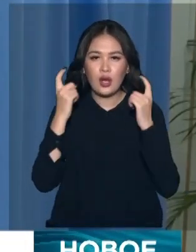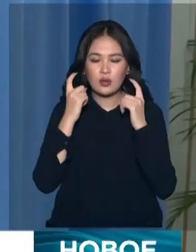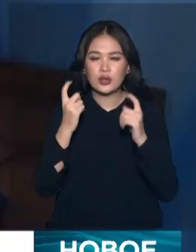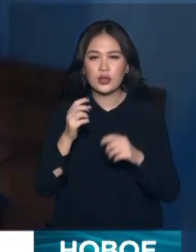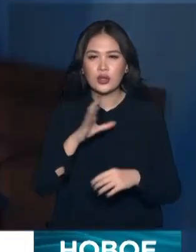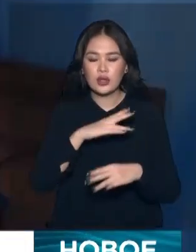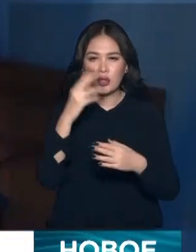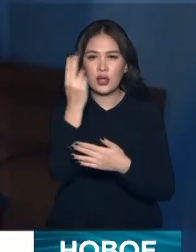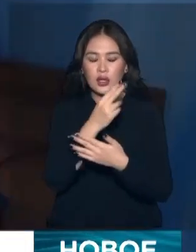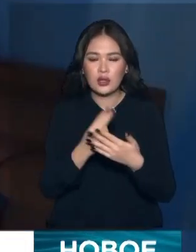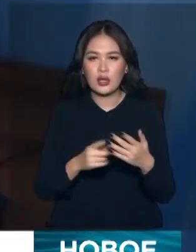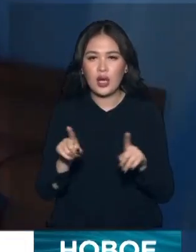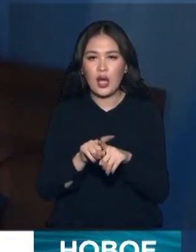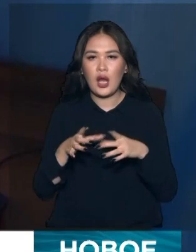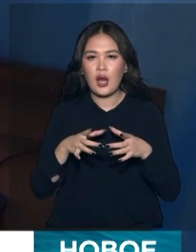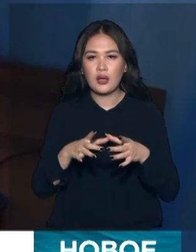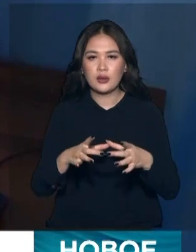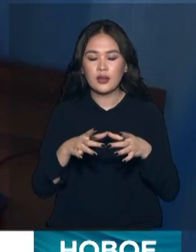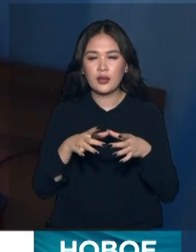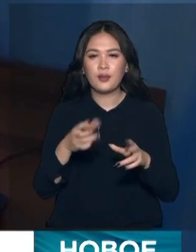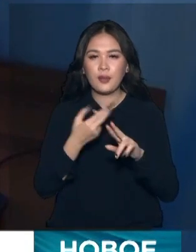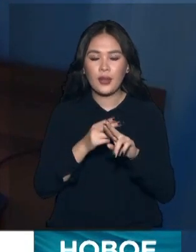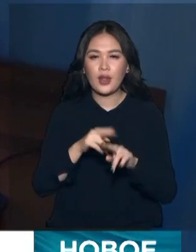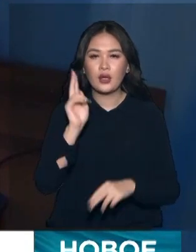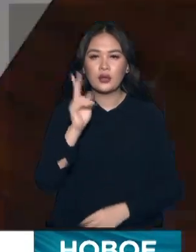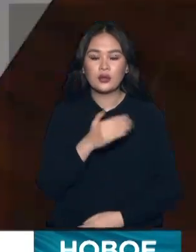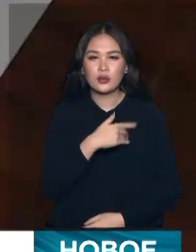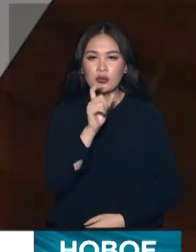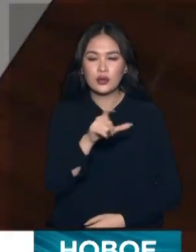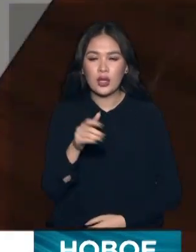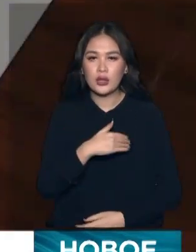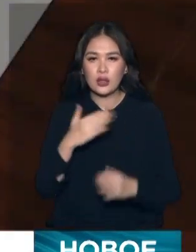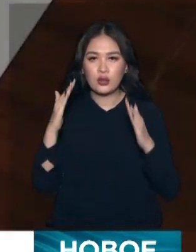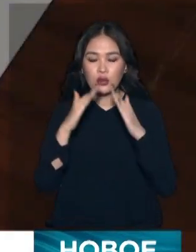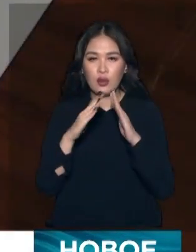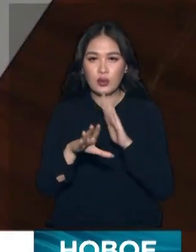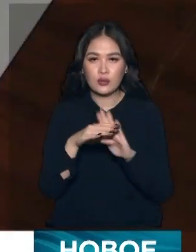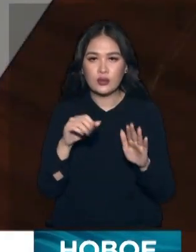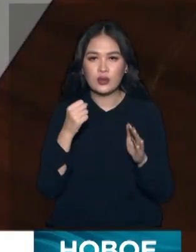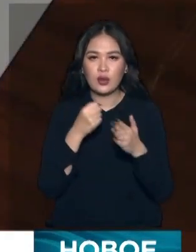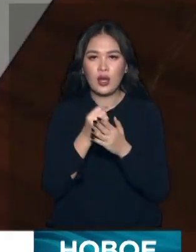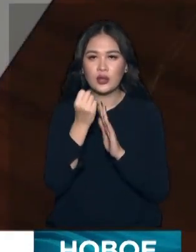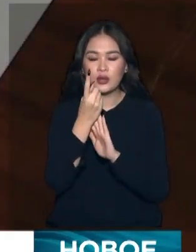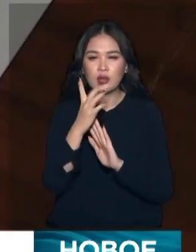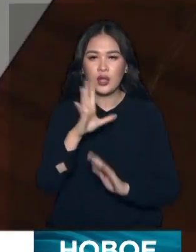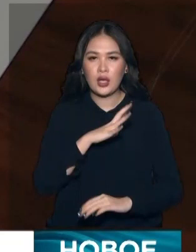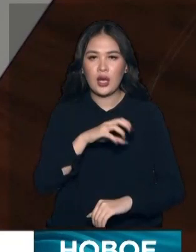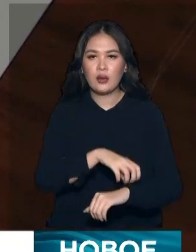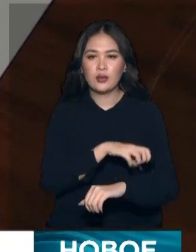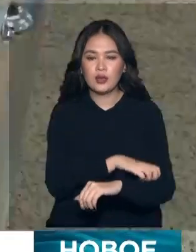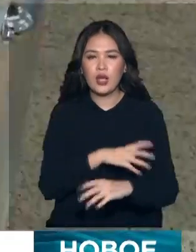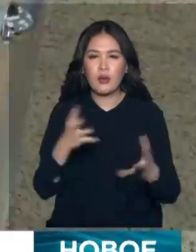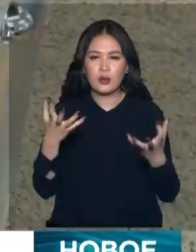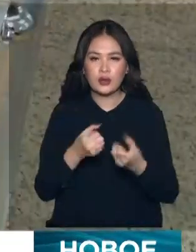трафареты, видеокассеты. Те, которые люди хотят проголосовать дома, мы до 12 часов члены комиссии у нас принимают